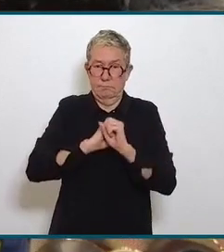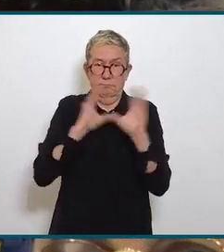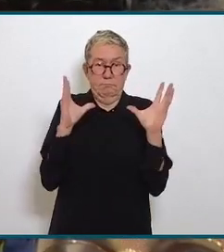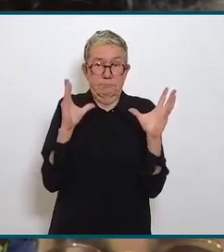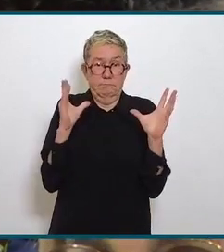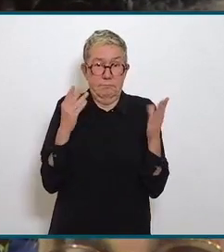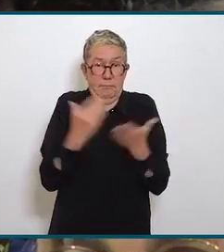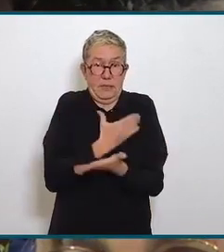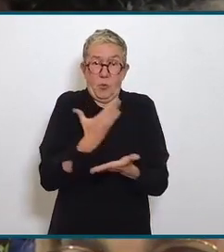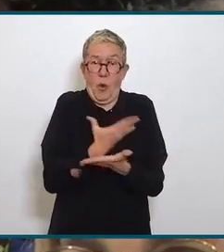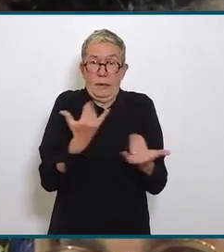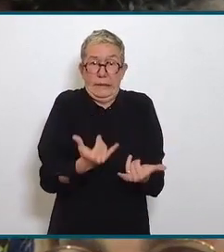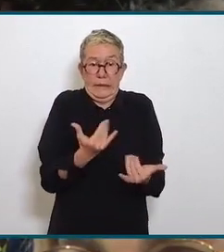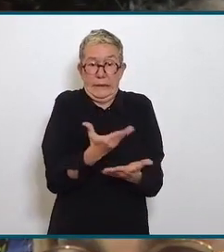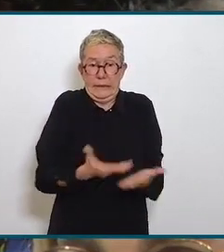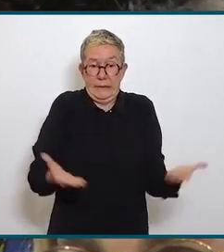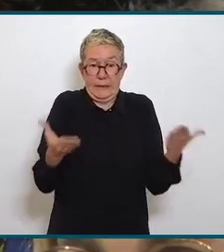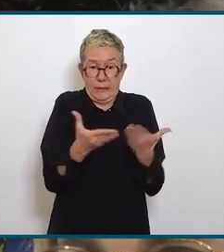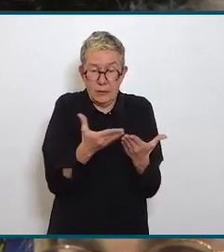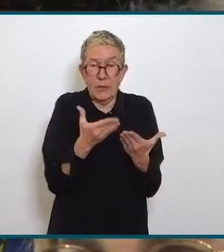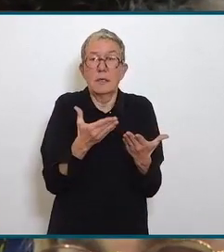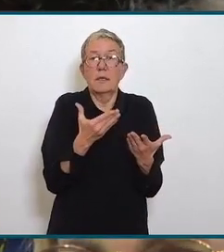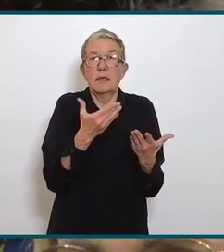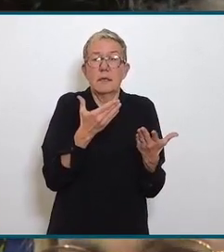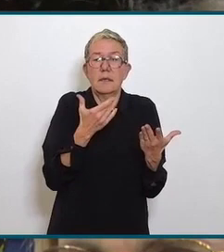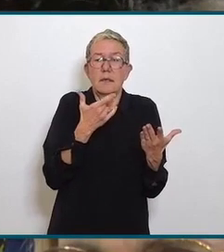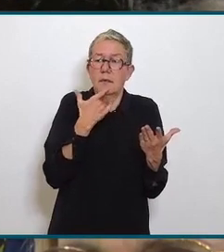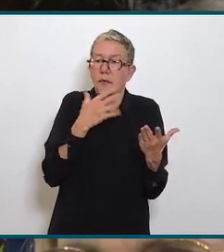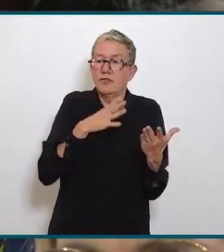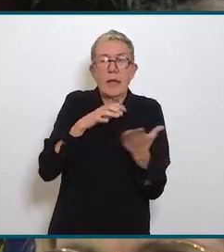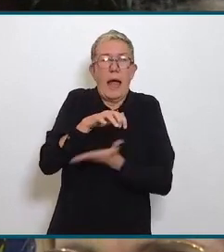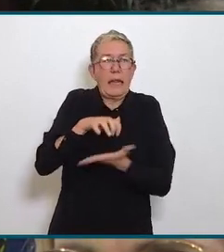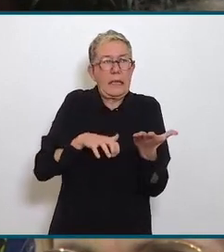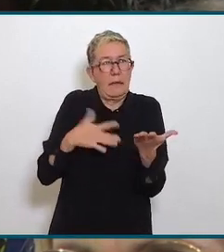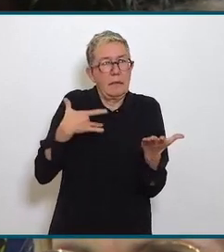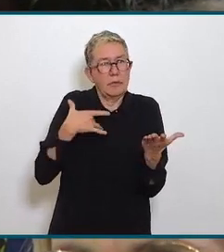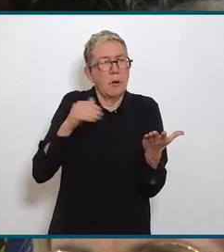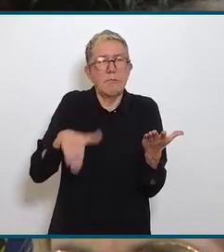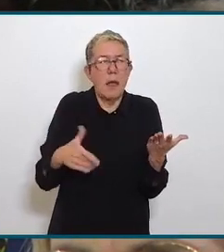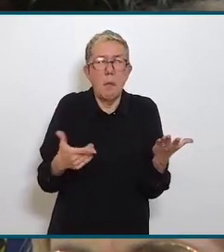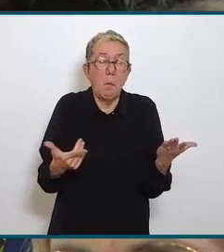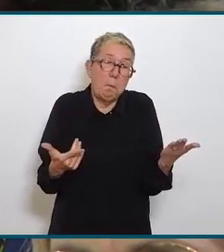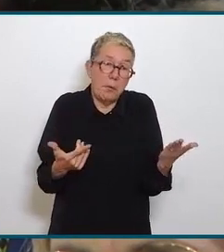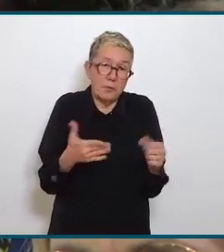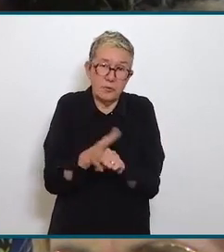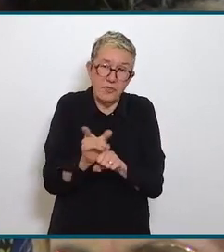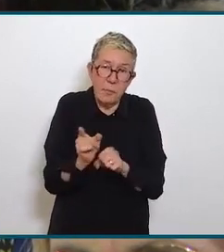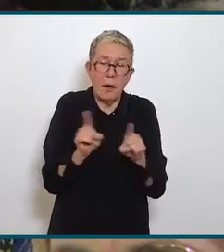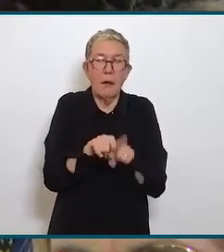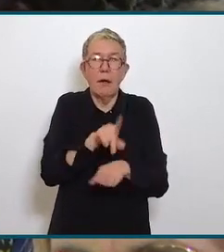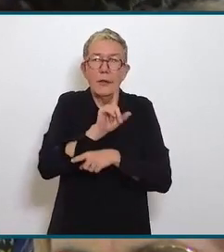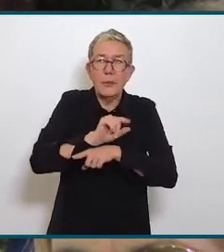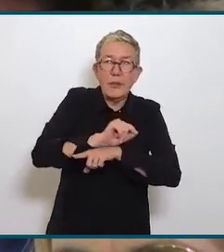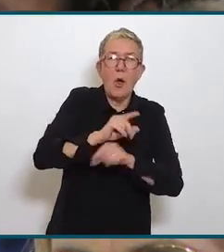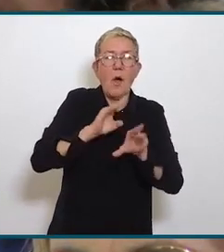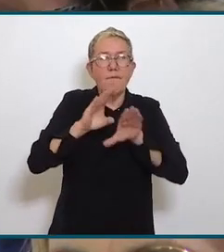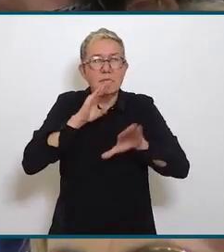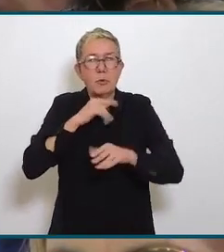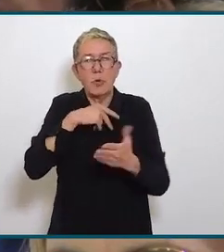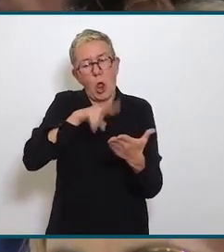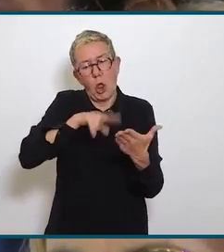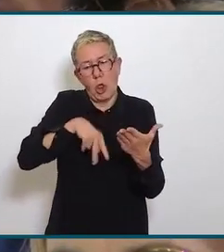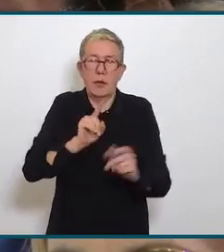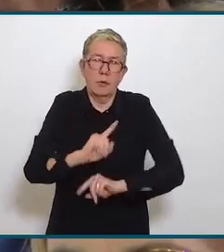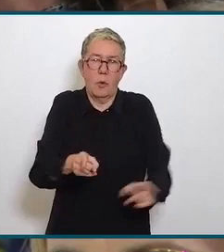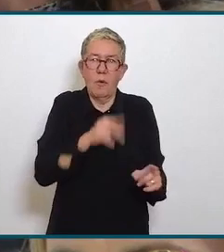nous. Mais attention, pas en lisant des articles, aussi bons soient-ils, pas en lisant Twitter ou Facebook, non, mais faire un vrai